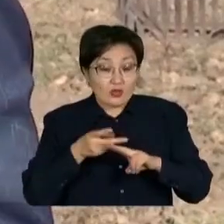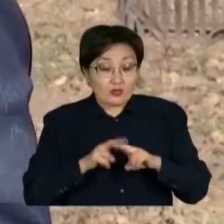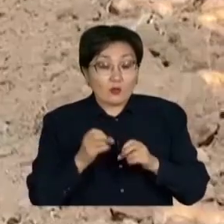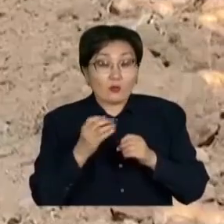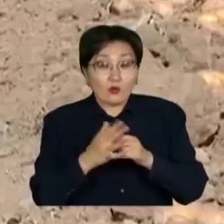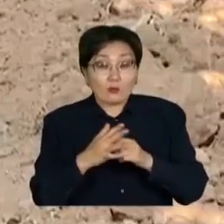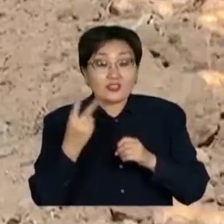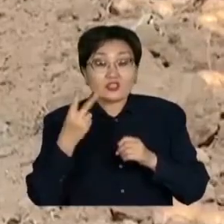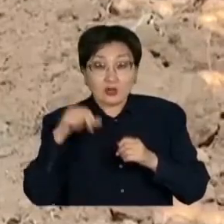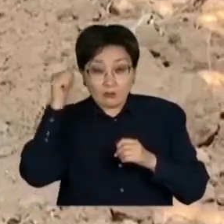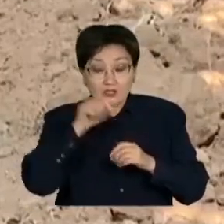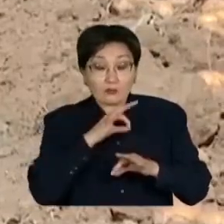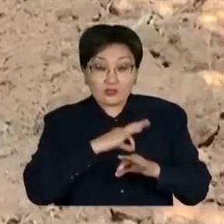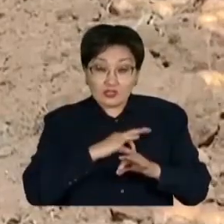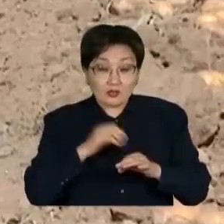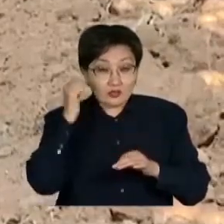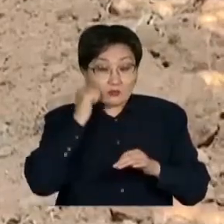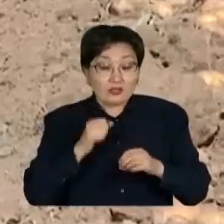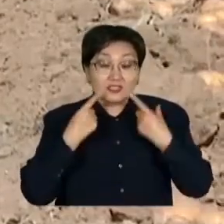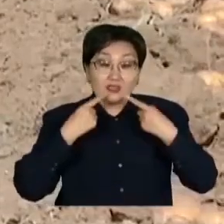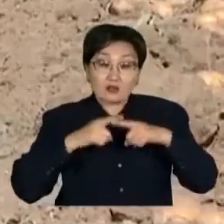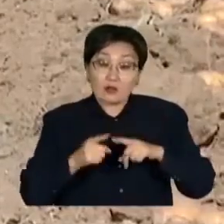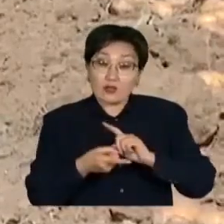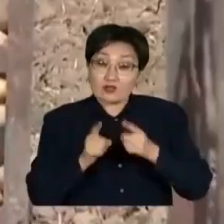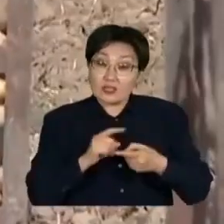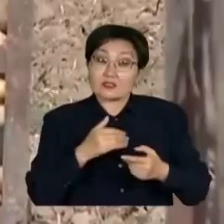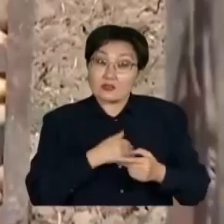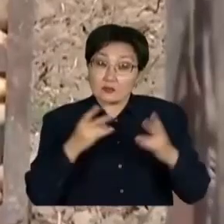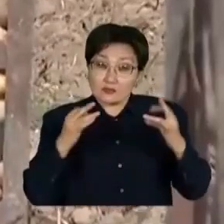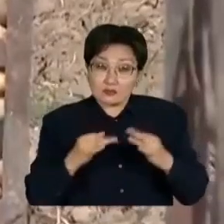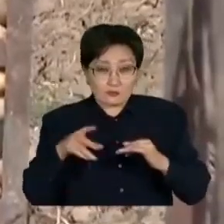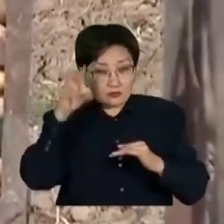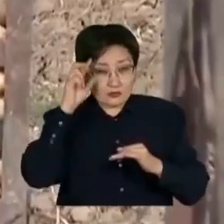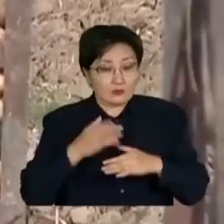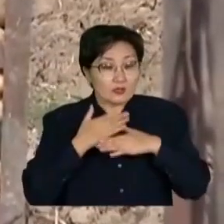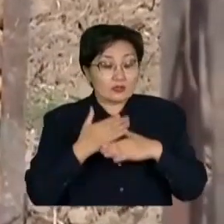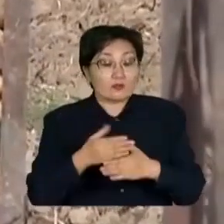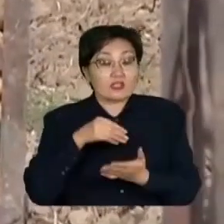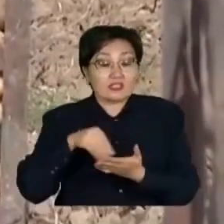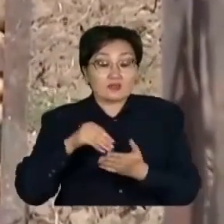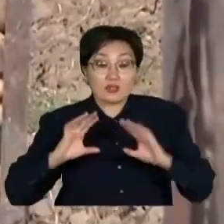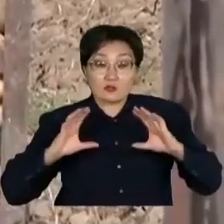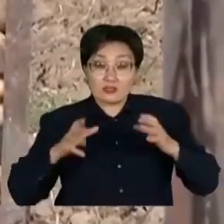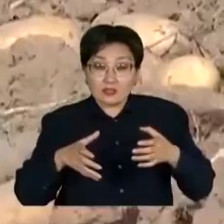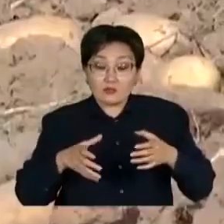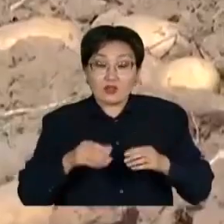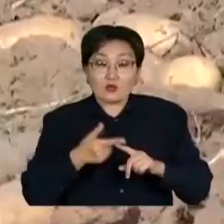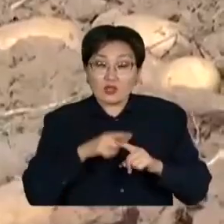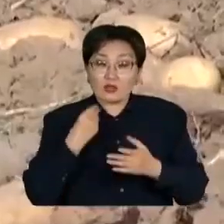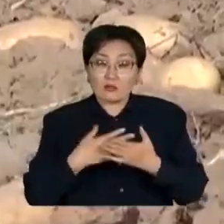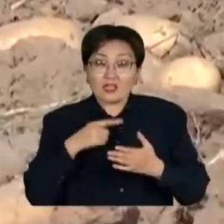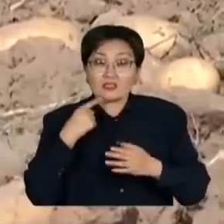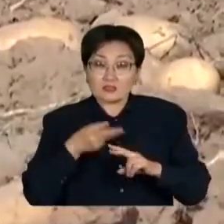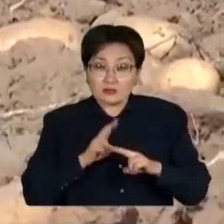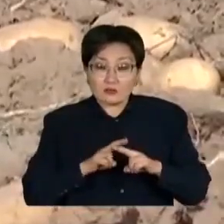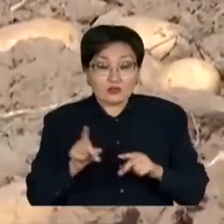15-20 жылдан бері қолданады екен. Ескірген агротехниканы ауыстырғысақ келеді, бірақ мемлекеттік қолдаумен алынған тракторлардың өзі қымбат дейді азамат.